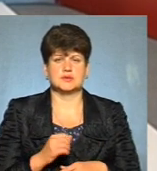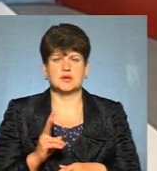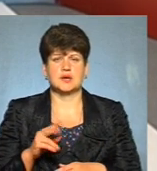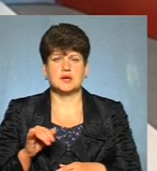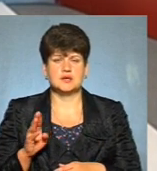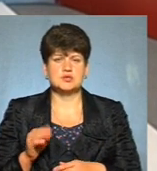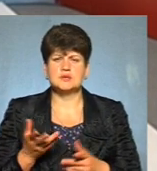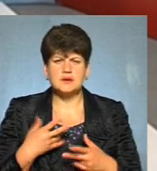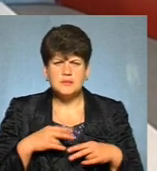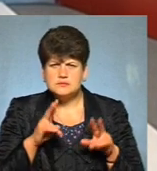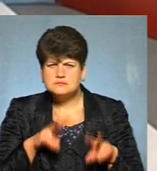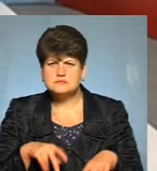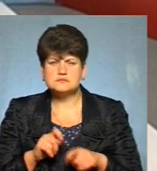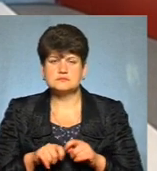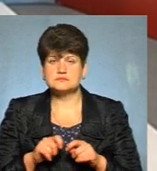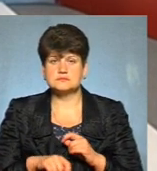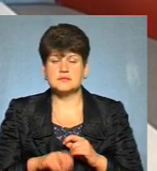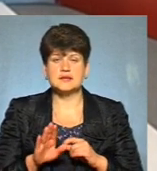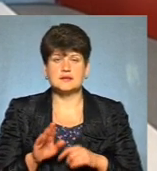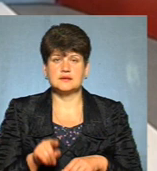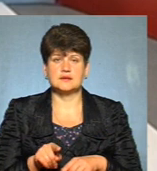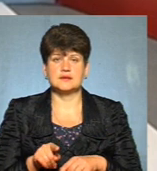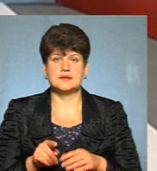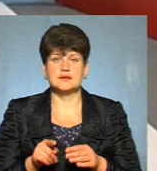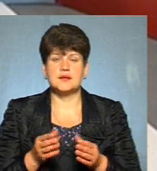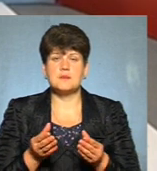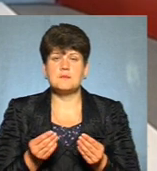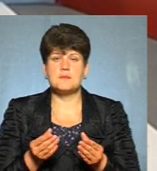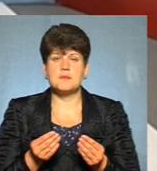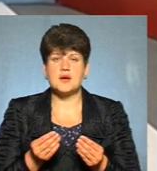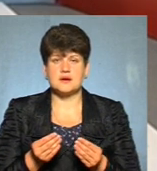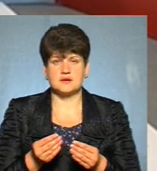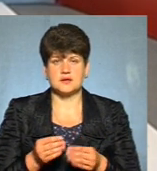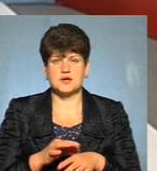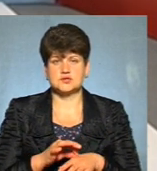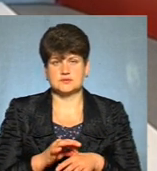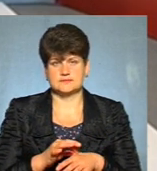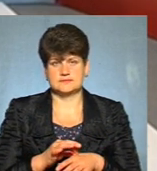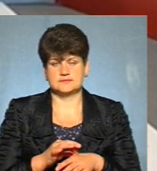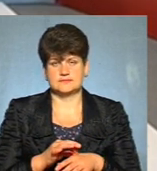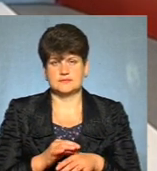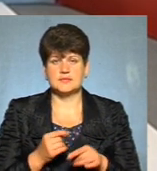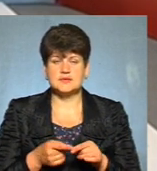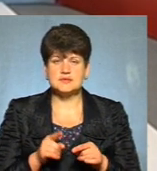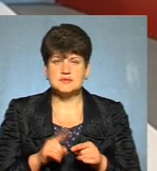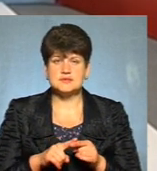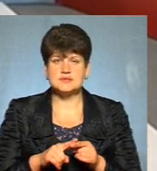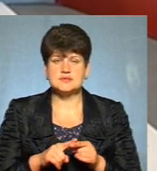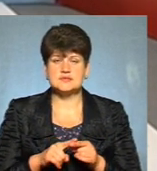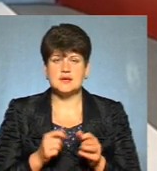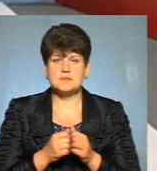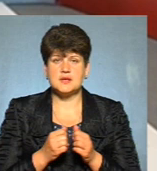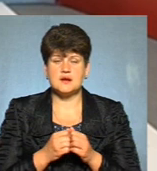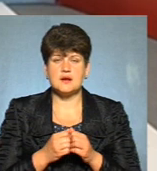потрібно ретельніше оглядати? Там, де шкіра м'якша і легша. Це ділянки під